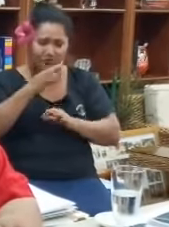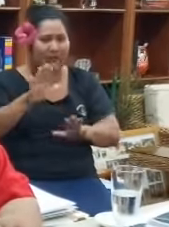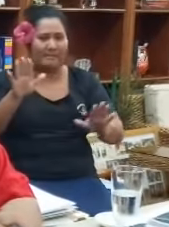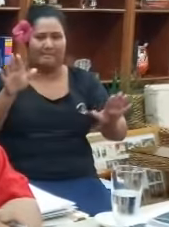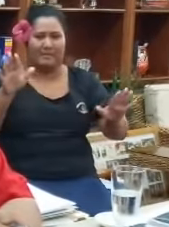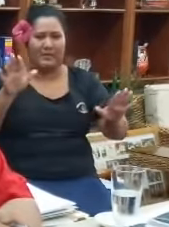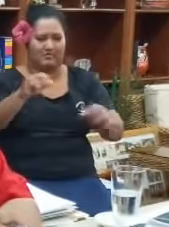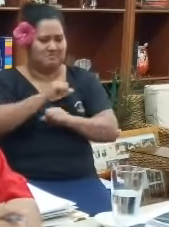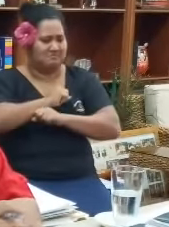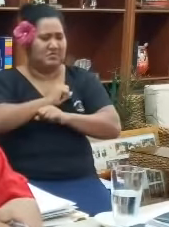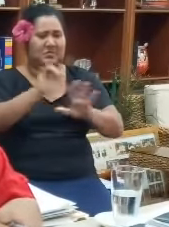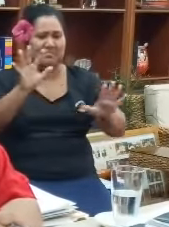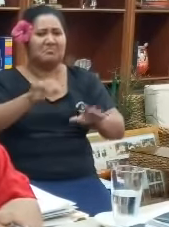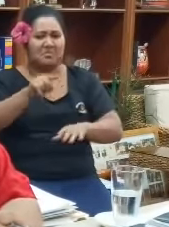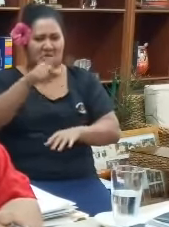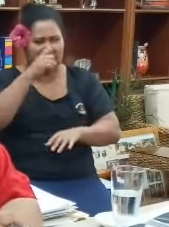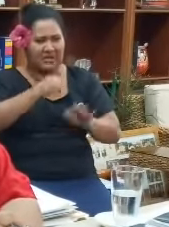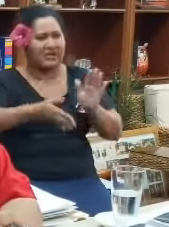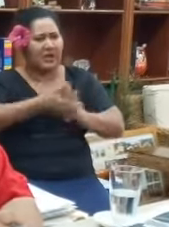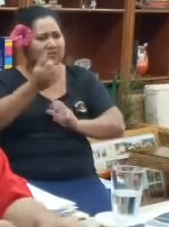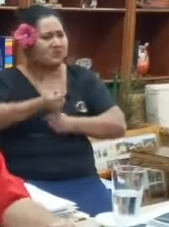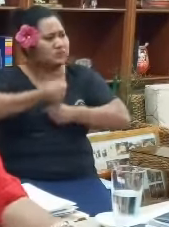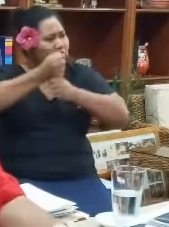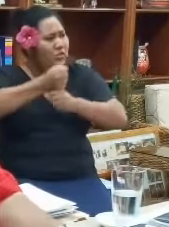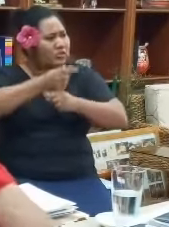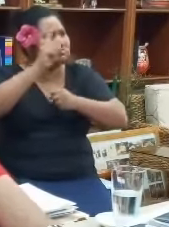Emba fa yena ya lo fa yau salot.